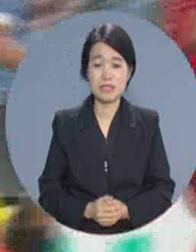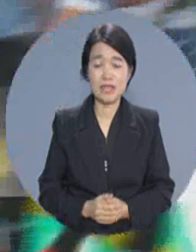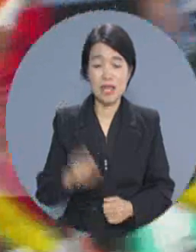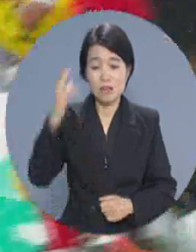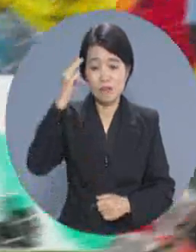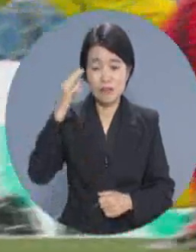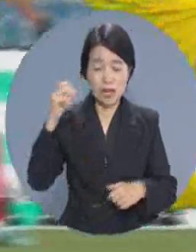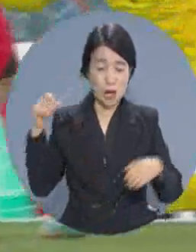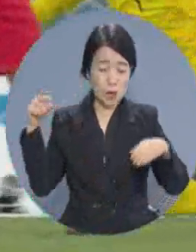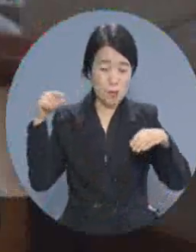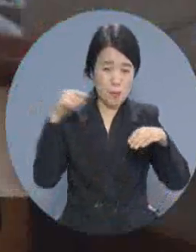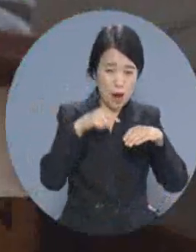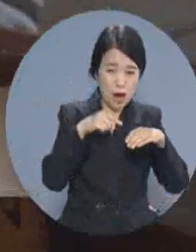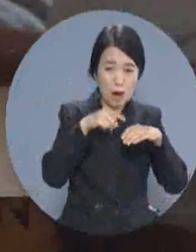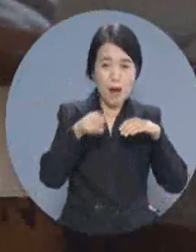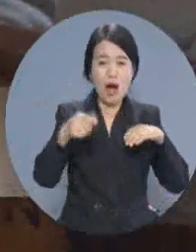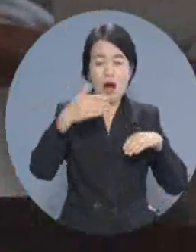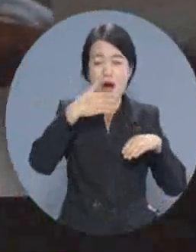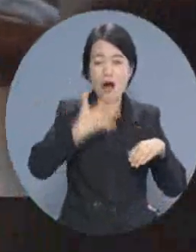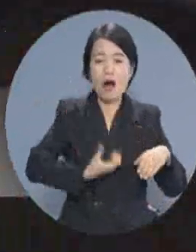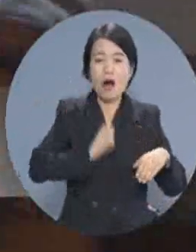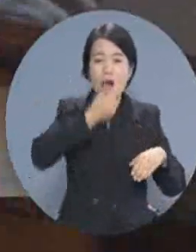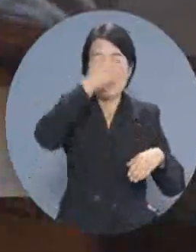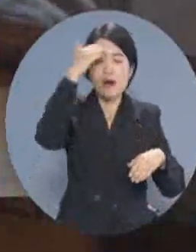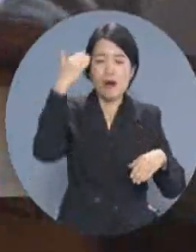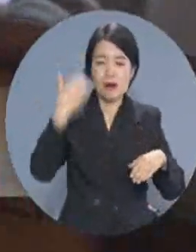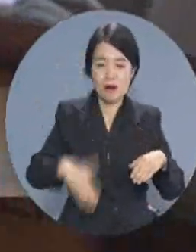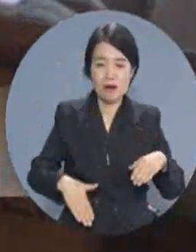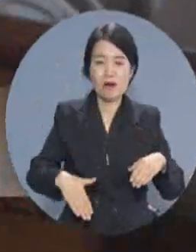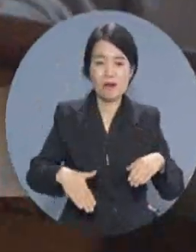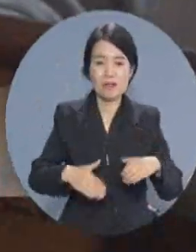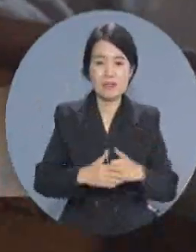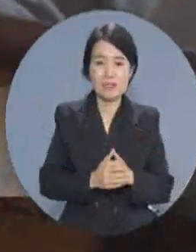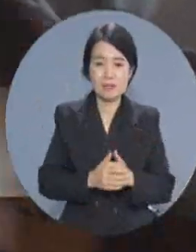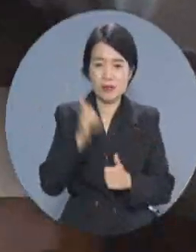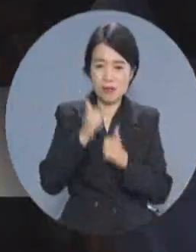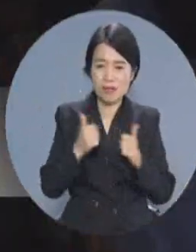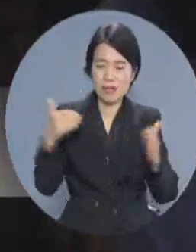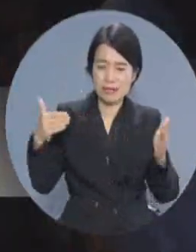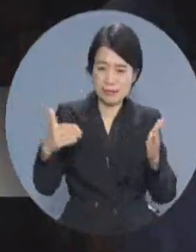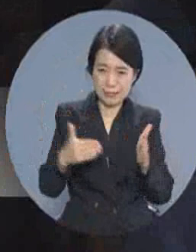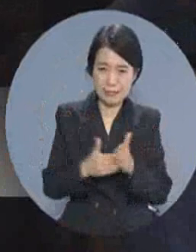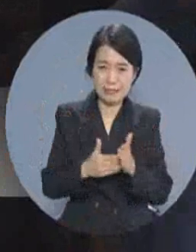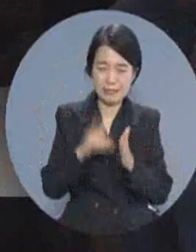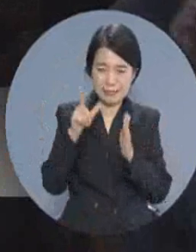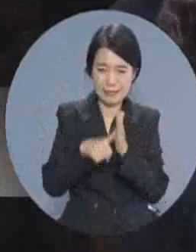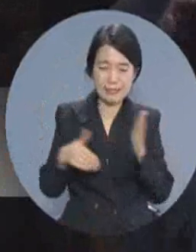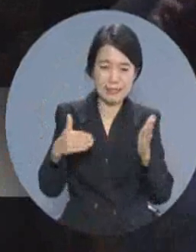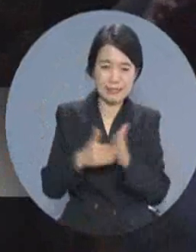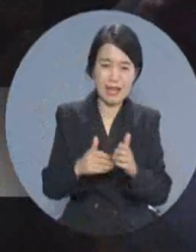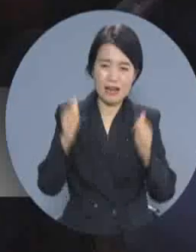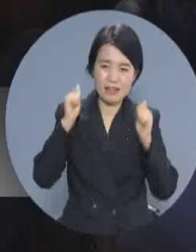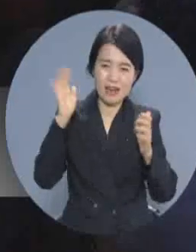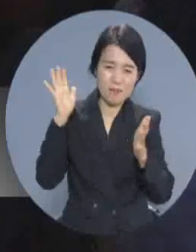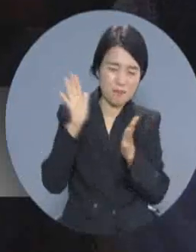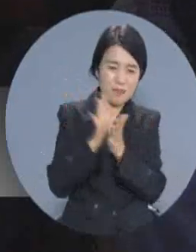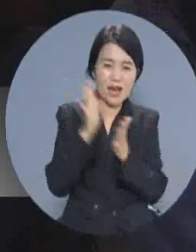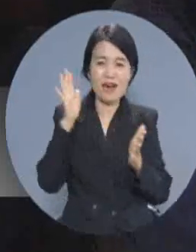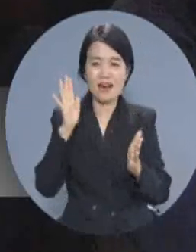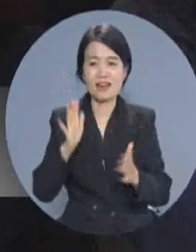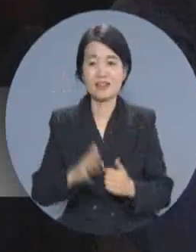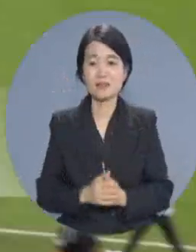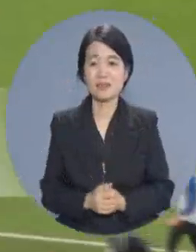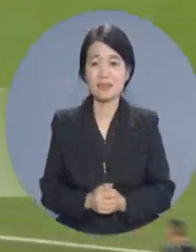골대를 맞췄을 때는 안도의 한숨이 쏟아지기도 했지만 경기가 끝나는 순간까지 응원 열기는